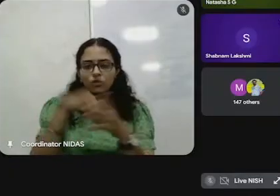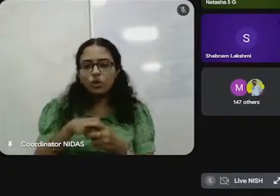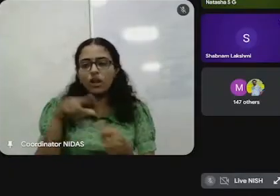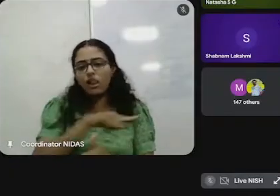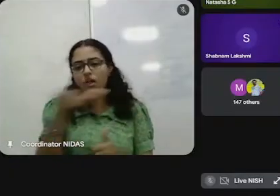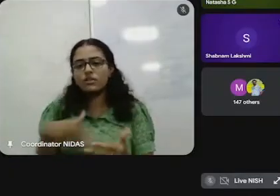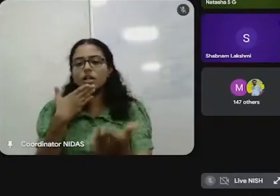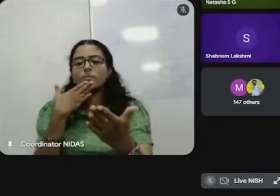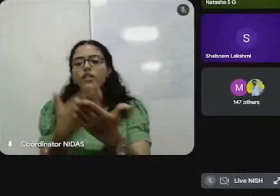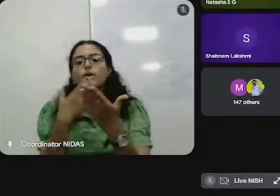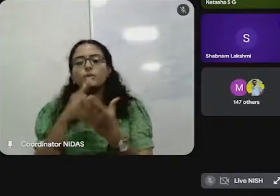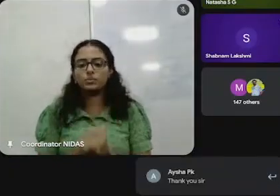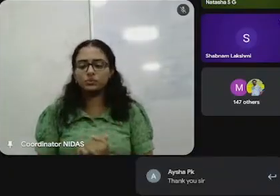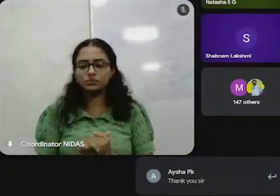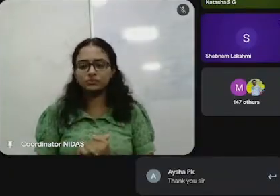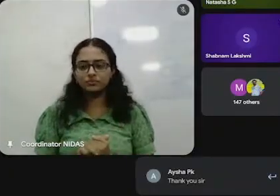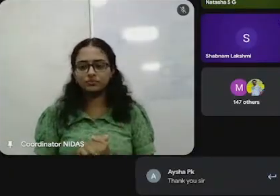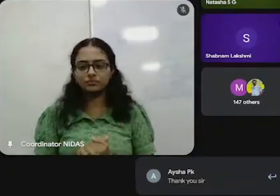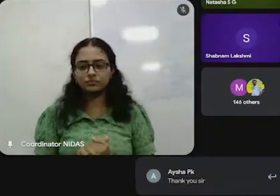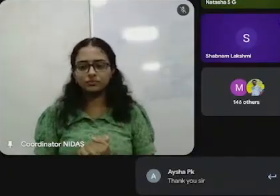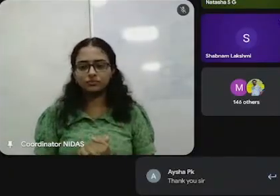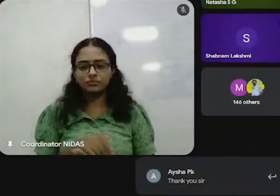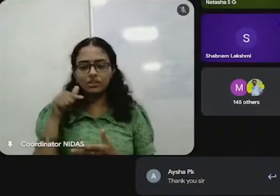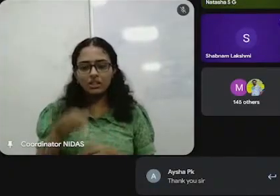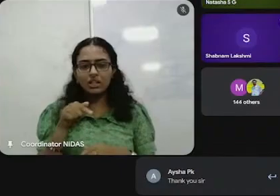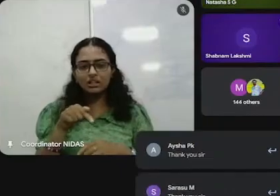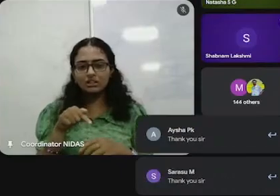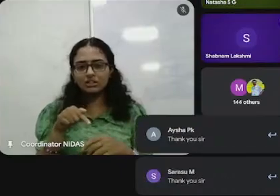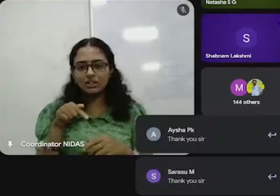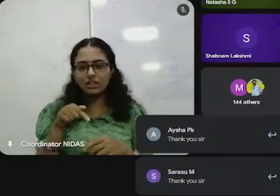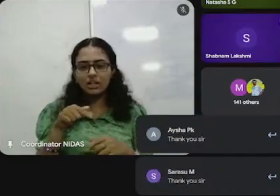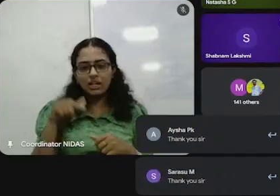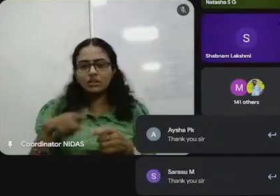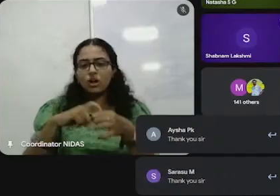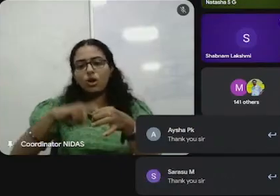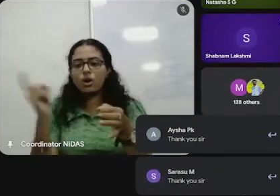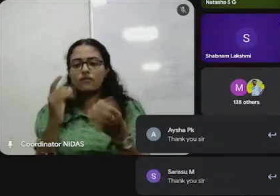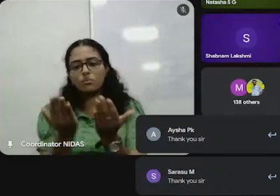കൂടി നന്ദി അറിയിക്കുന്നു. താങ്ക് യു. ഈ സമയത്ത് നിങ്ങൾക്ക് ഇപ്പം മീറ്റിംഗിൽ ലെഫ്റ്റ് ചെയ്യാവുന്നതാണ്.